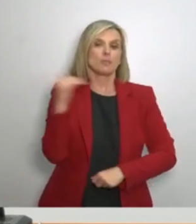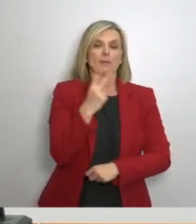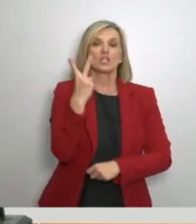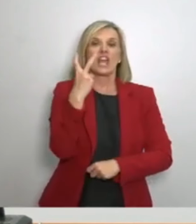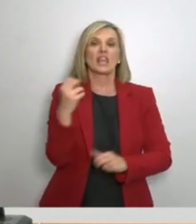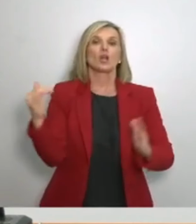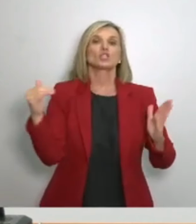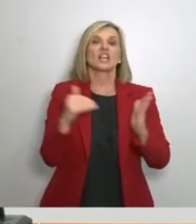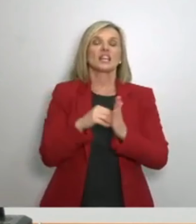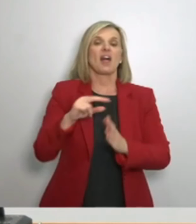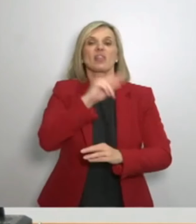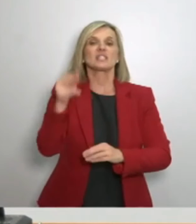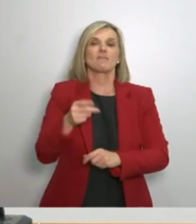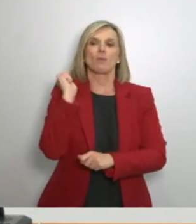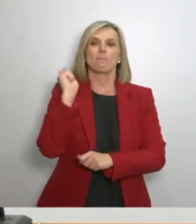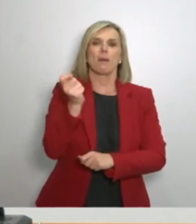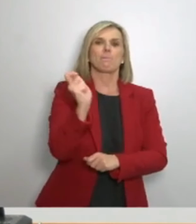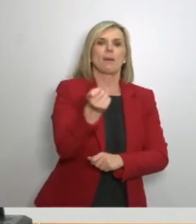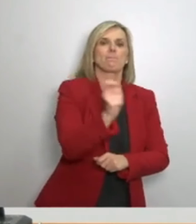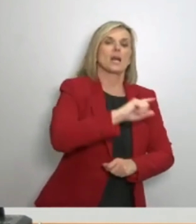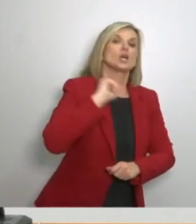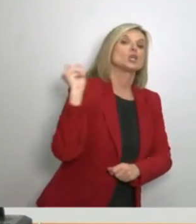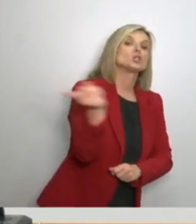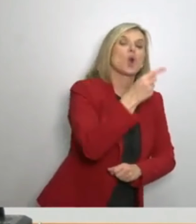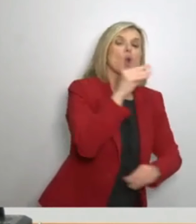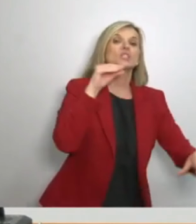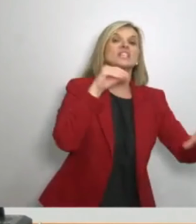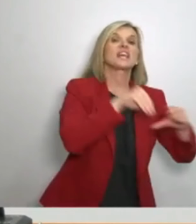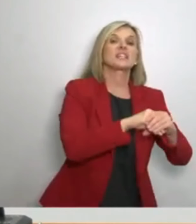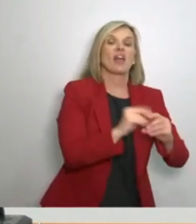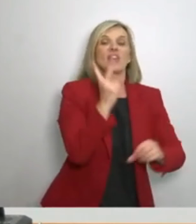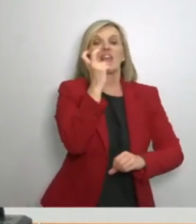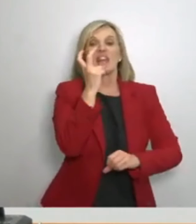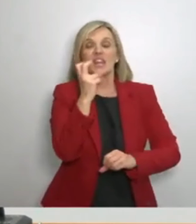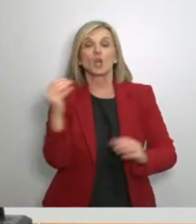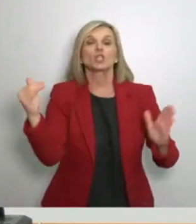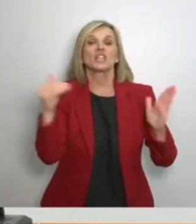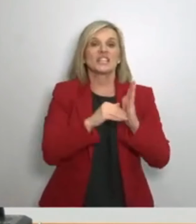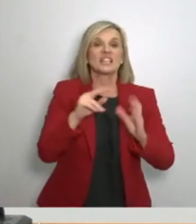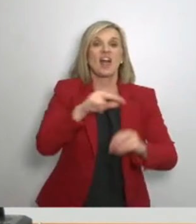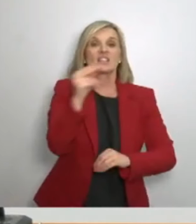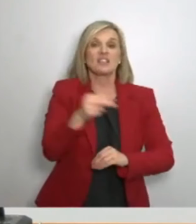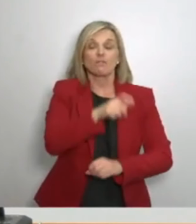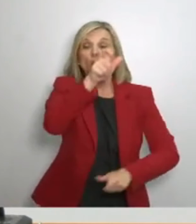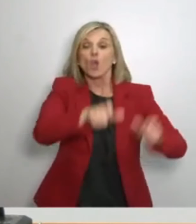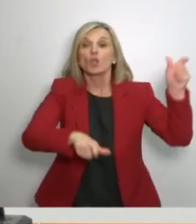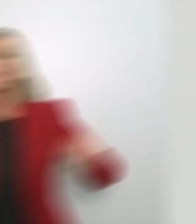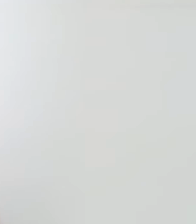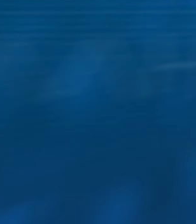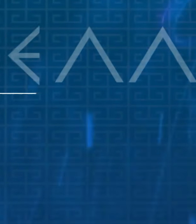την αγορά από τον ίδιο τον πολίτη. 20.000 σε κάθε αφημί.